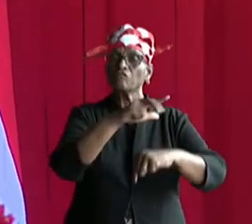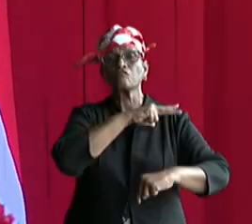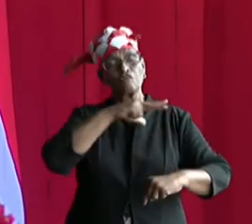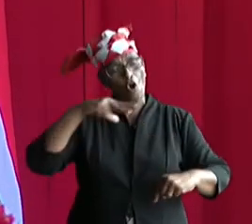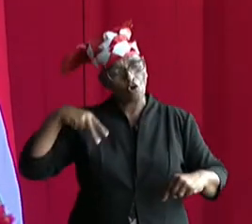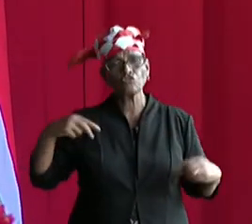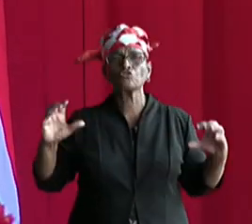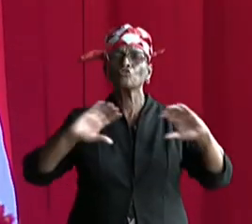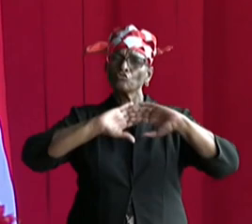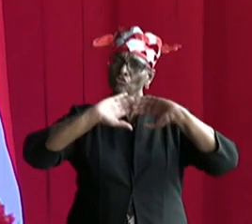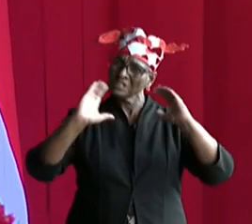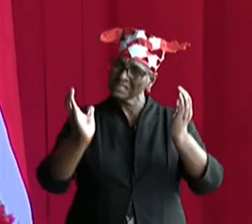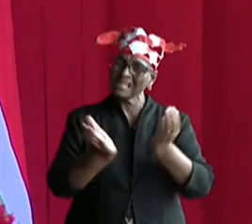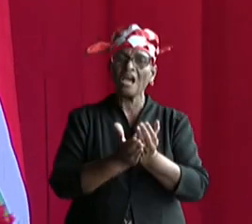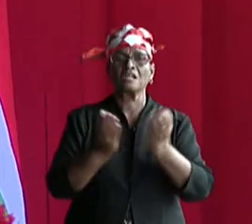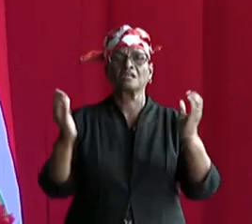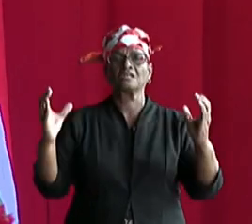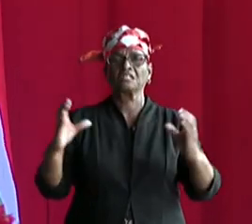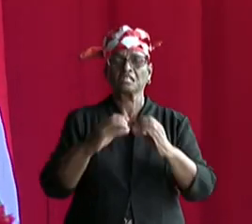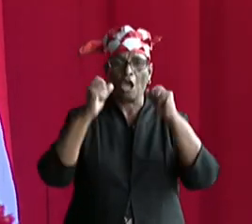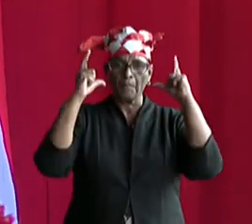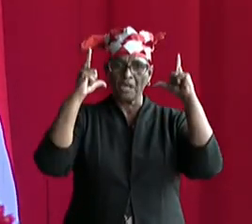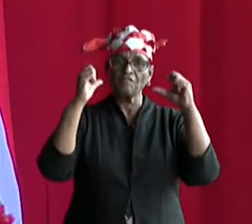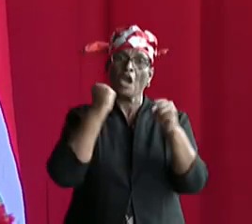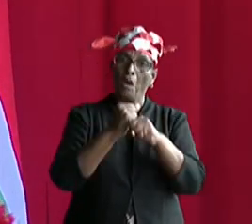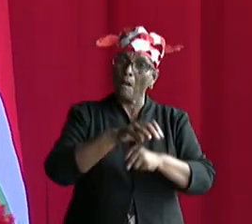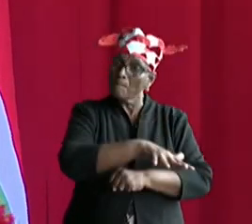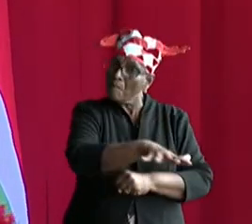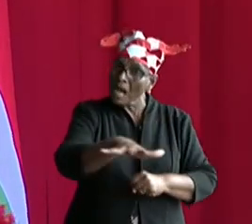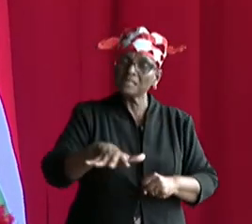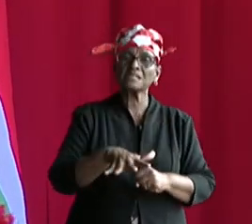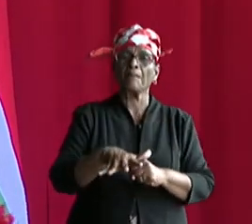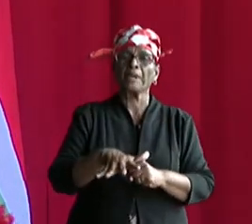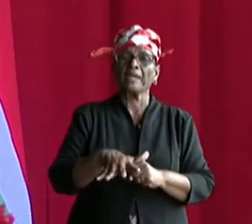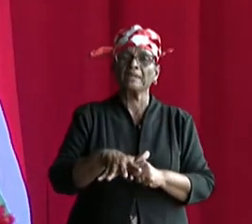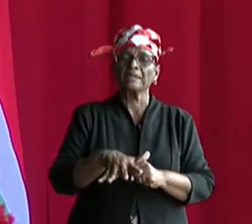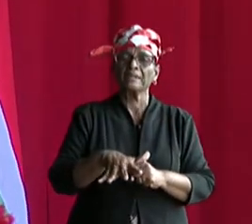totale samenleving en maatschappij en al haar